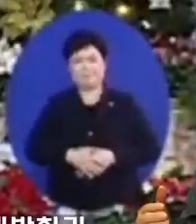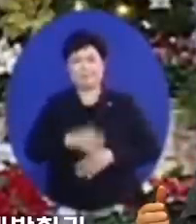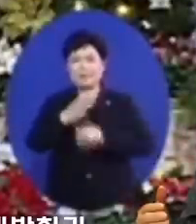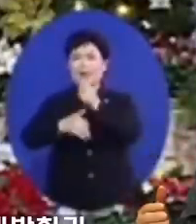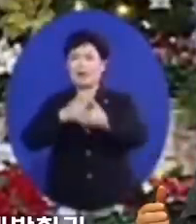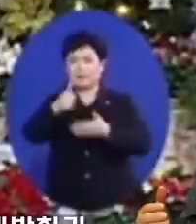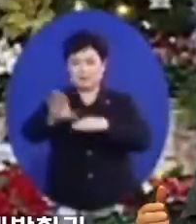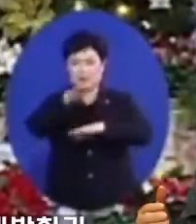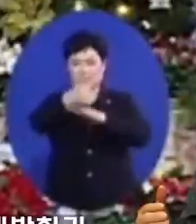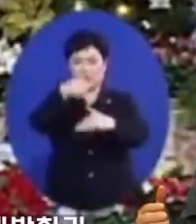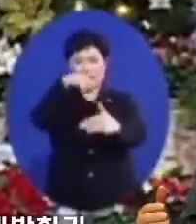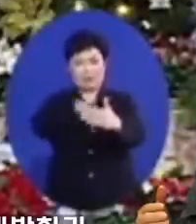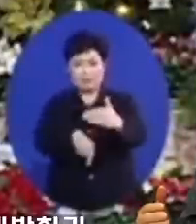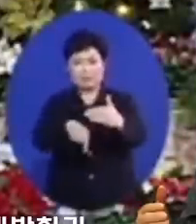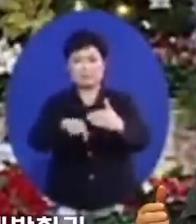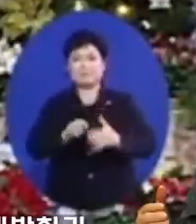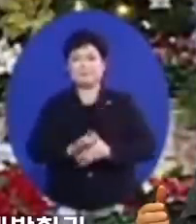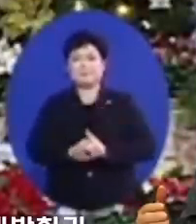하나님은 그리스도 안에서